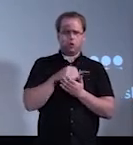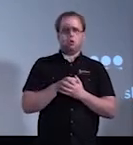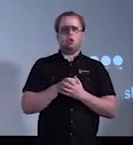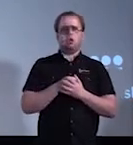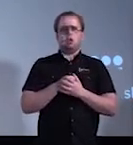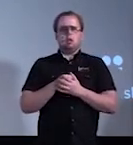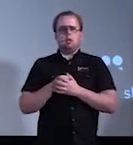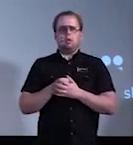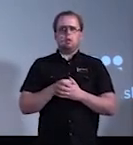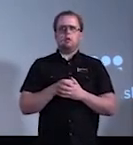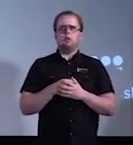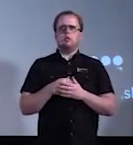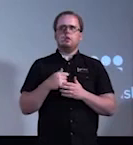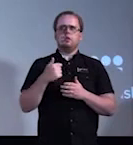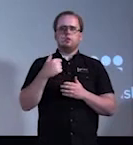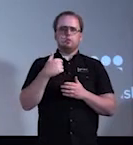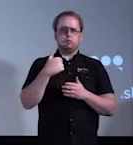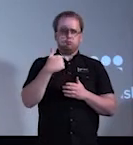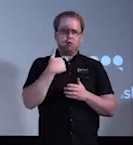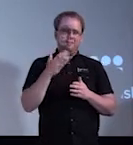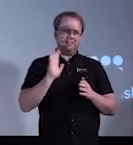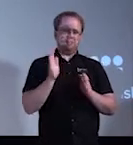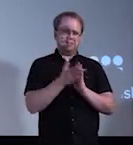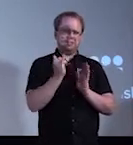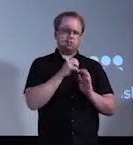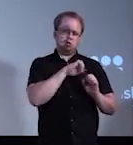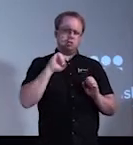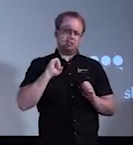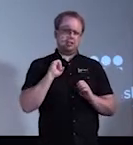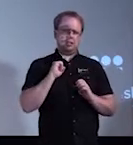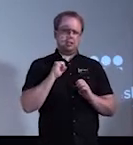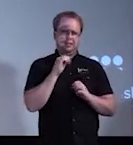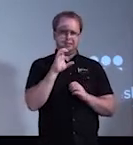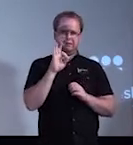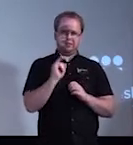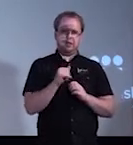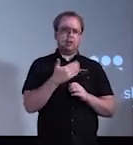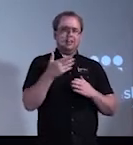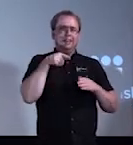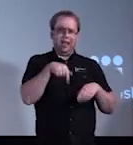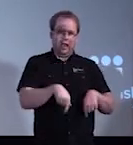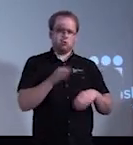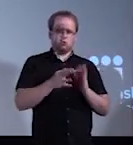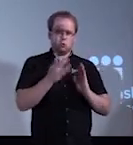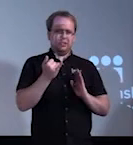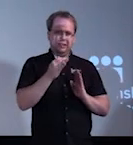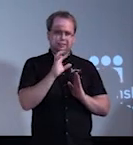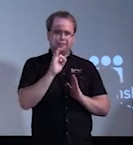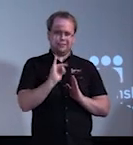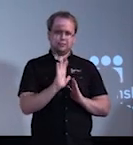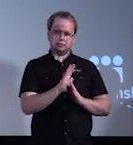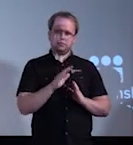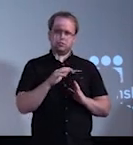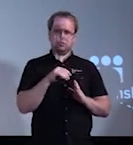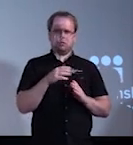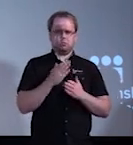i filmavtalet. Sen sitter jag också i styrelsen på Filminstitutet, men det är inte i den egenskapen. Det säger jag bara för att ni inte ska tro att